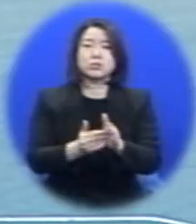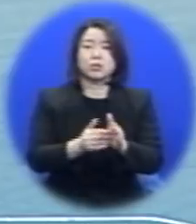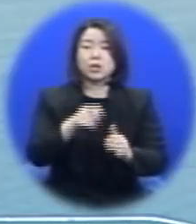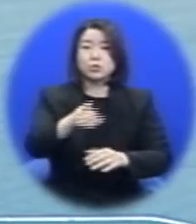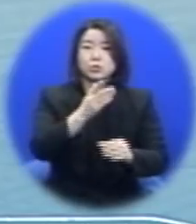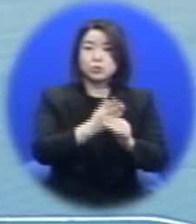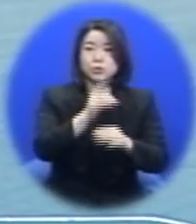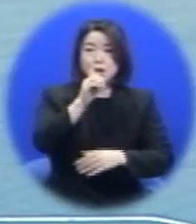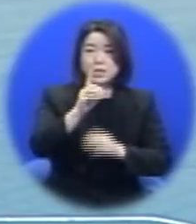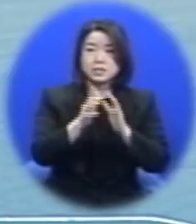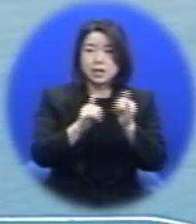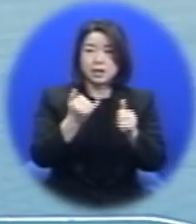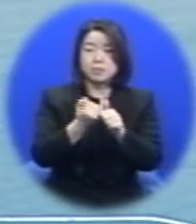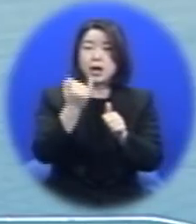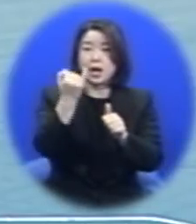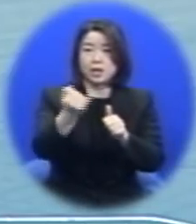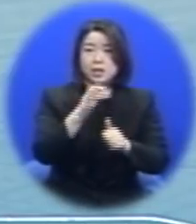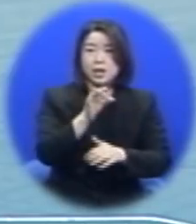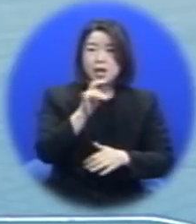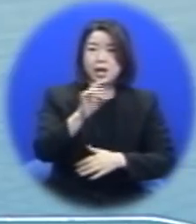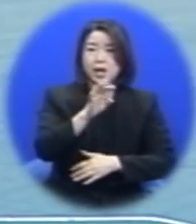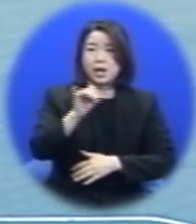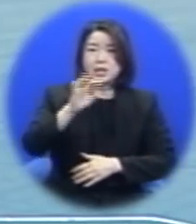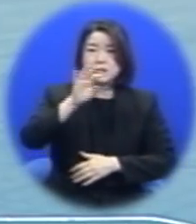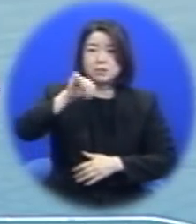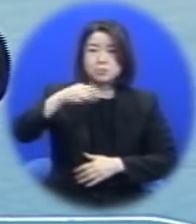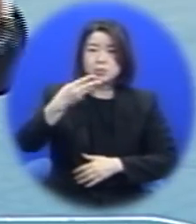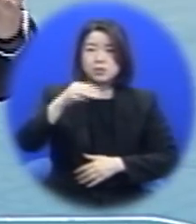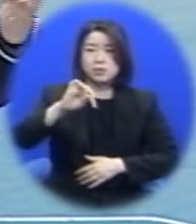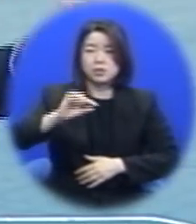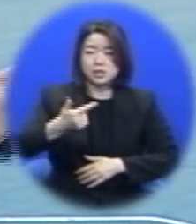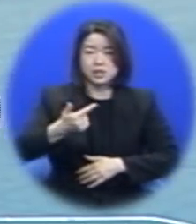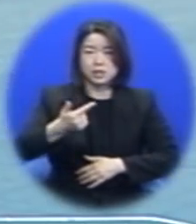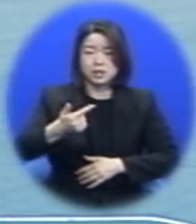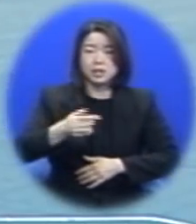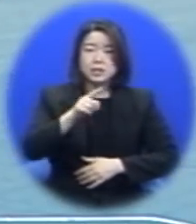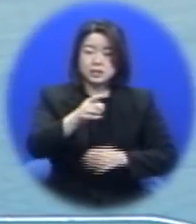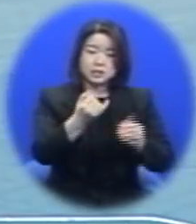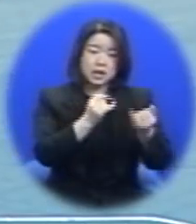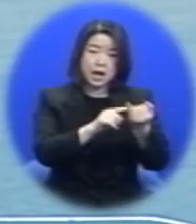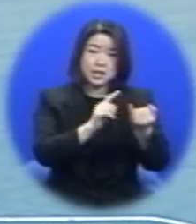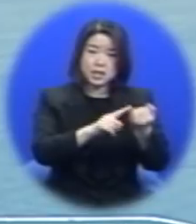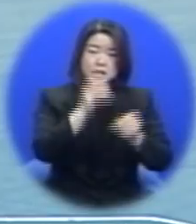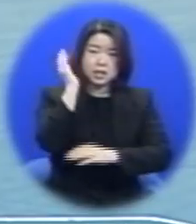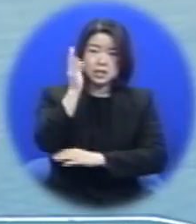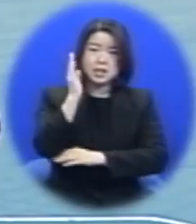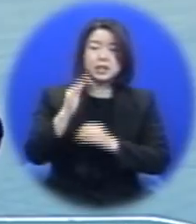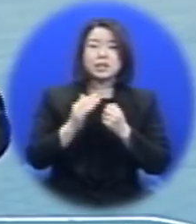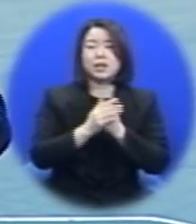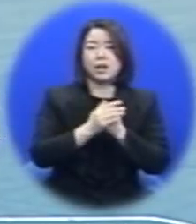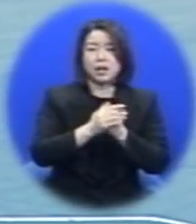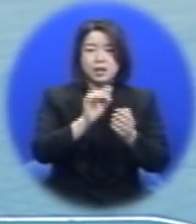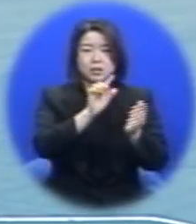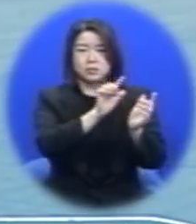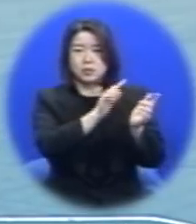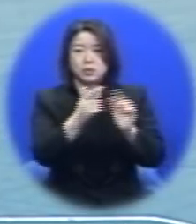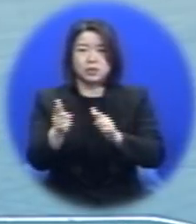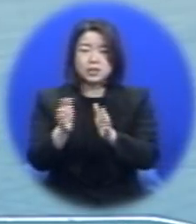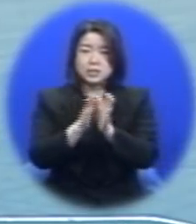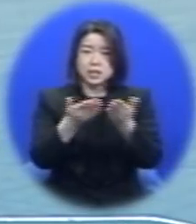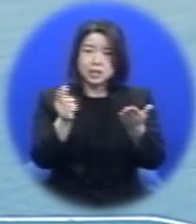안에 에블린의 이야기가 가이드 포스트 커버 스토리에 실렸습니다. 에블린이 이렇게